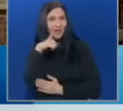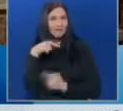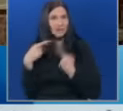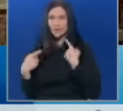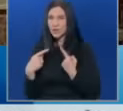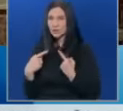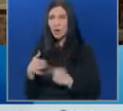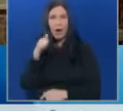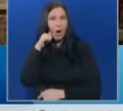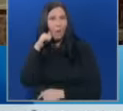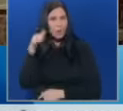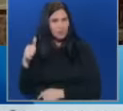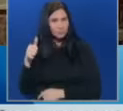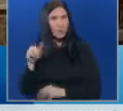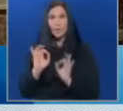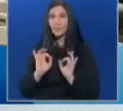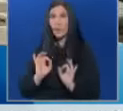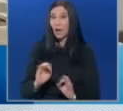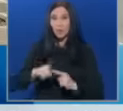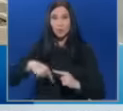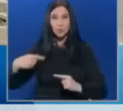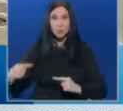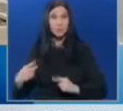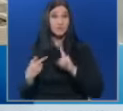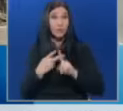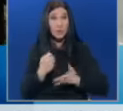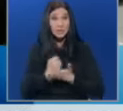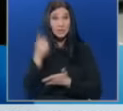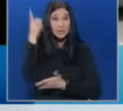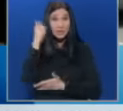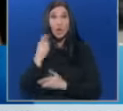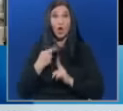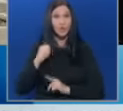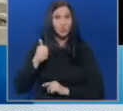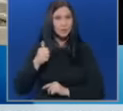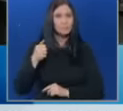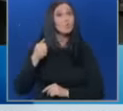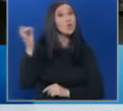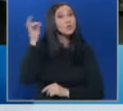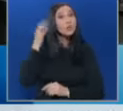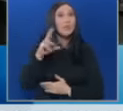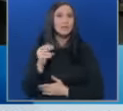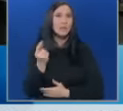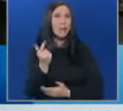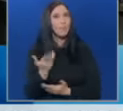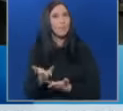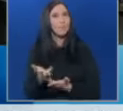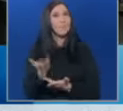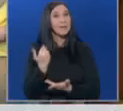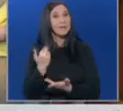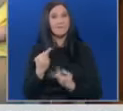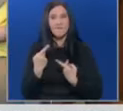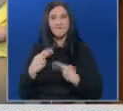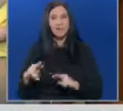разговор. Обади се по телефона и така процедурата с втория мандат стартира от утре. Да чуем какво каза малко преди да върне мандата.